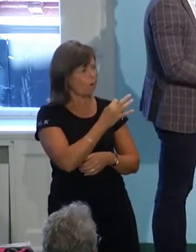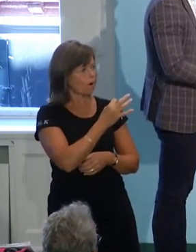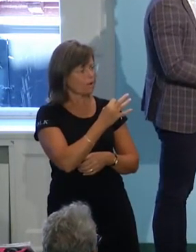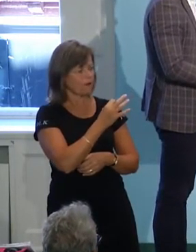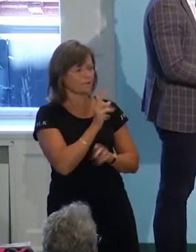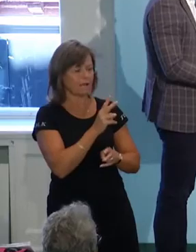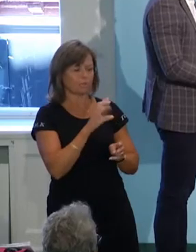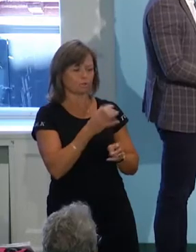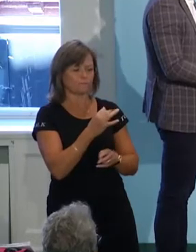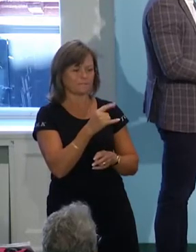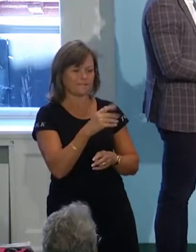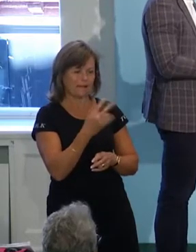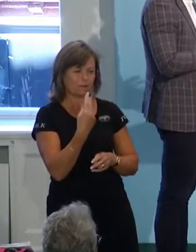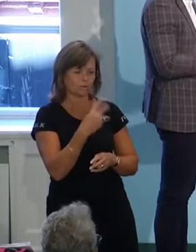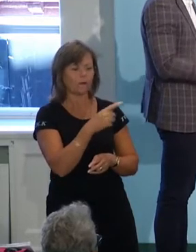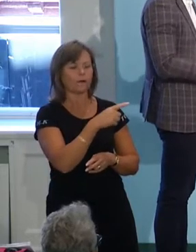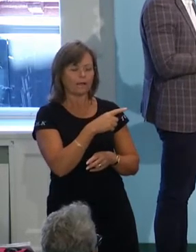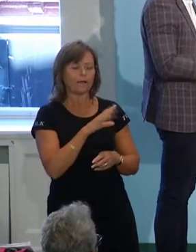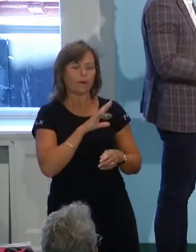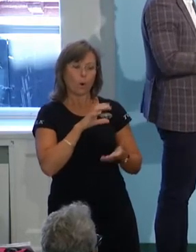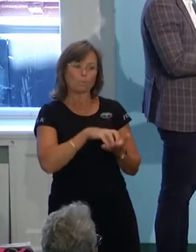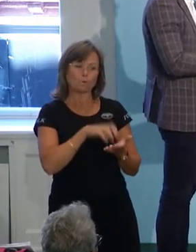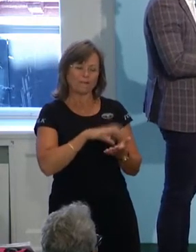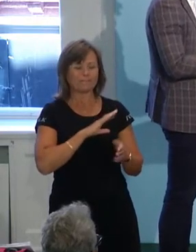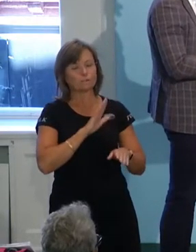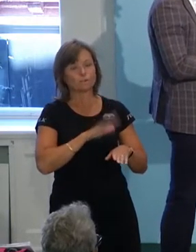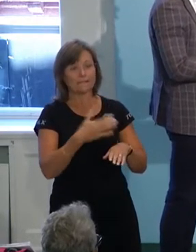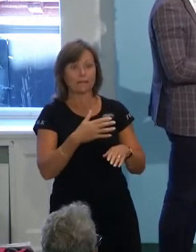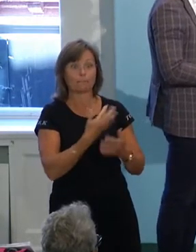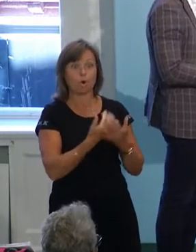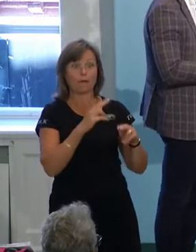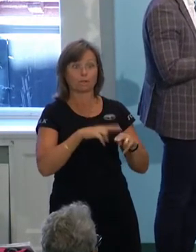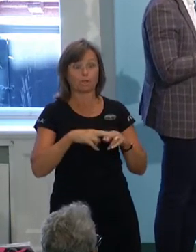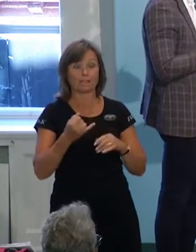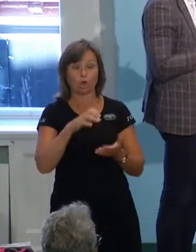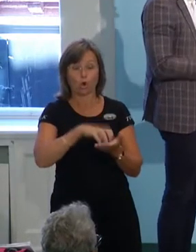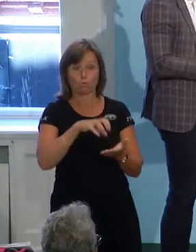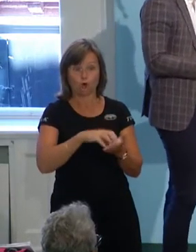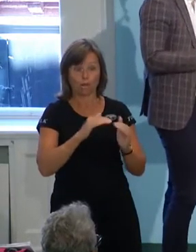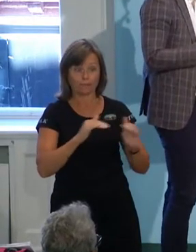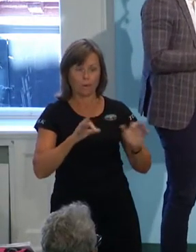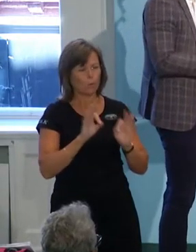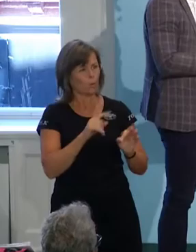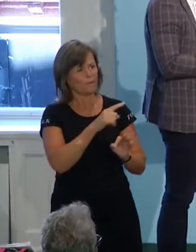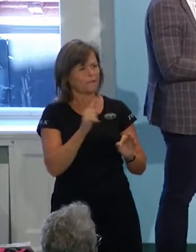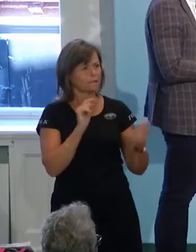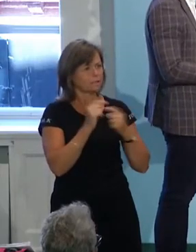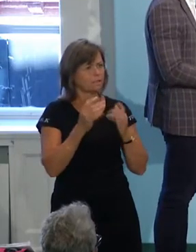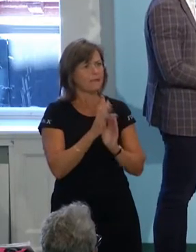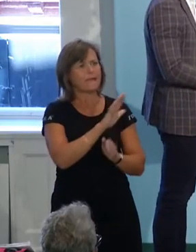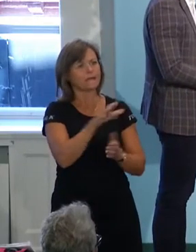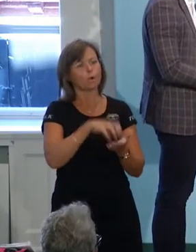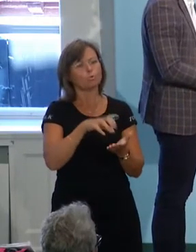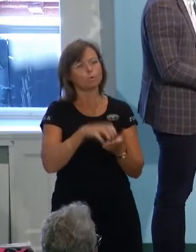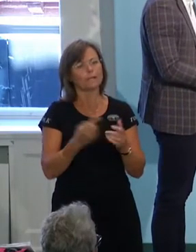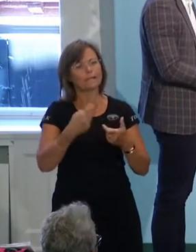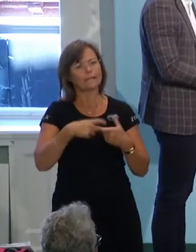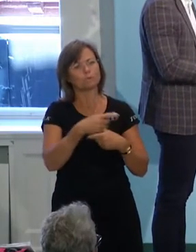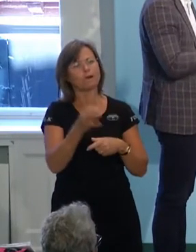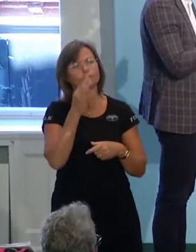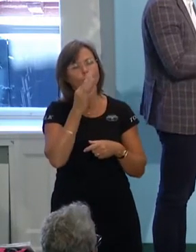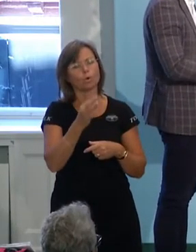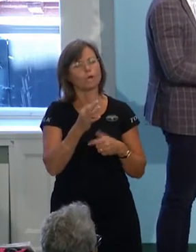till Cecilien också, det här med kommunerna. Det finns ju en viss känslighet där mycket av de här mandaten ligger på kommunal nivå. Hur för ni dialogen med era kommuner på hemmaplan kring de här frågorna